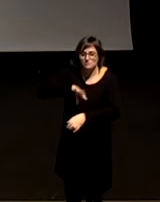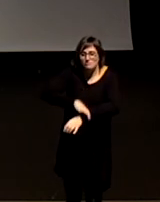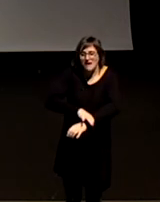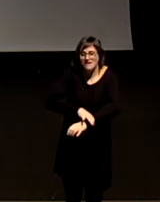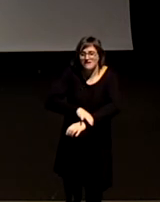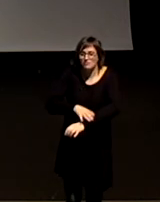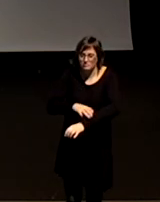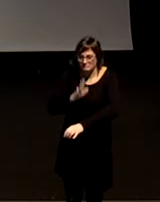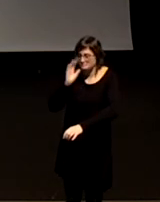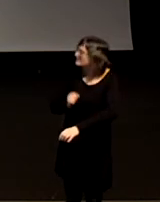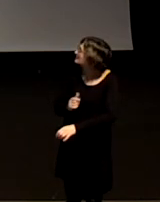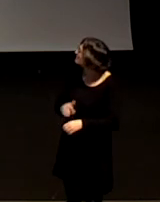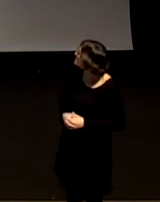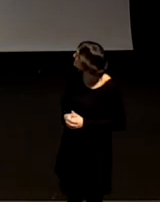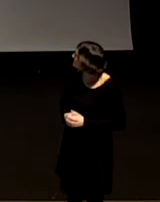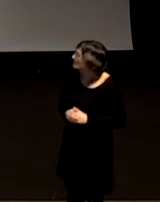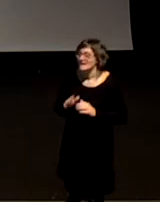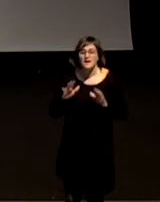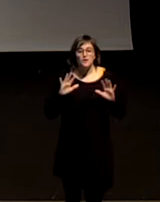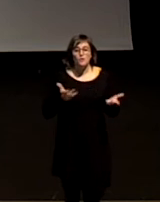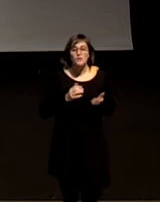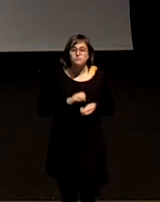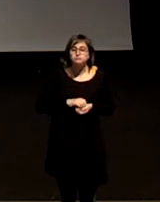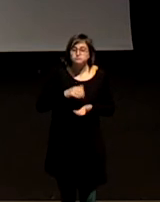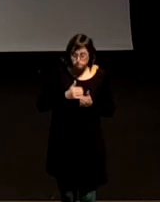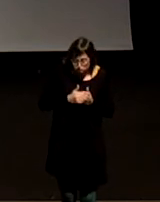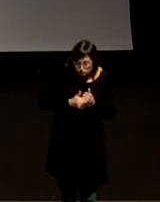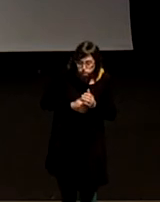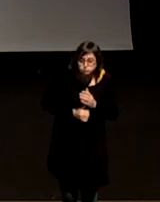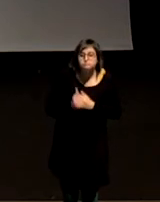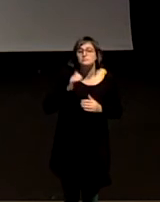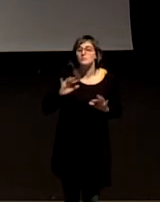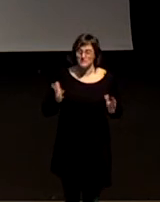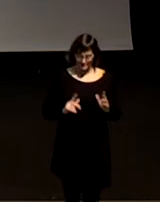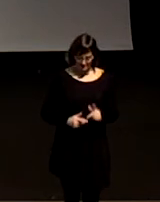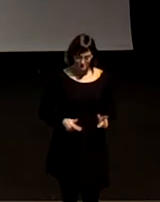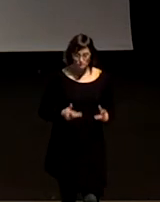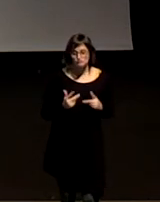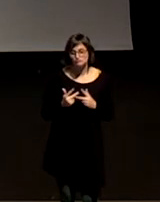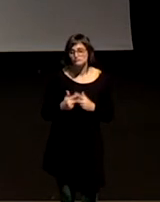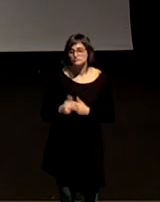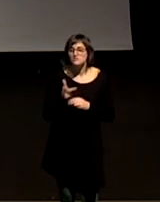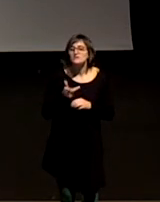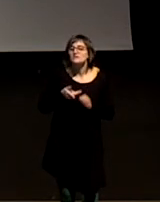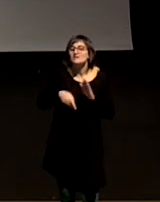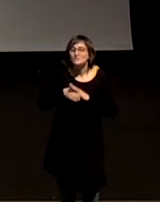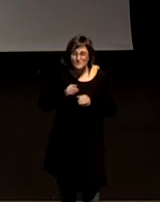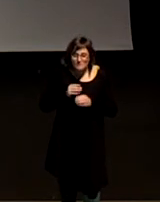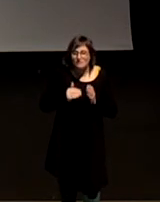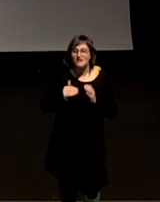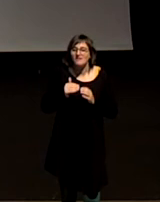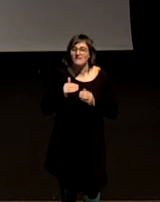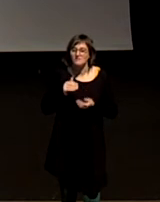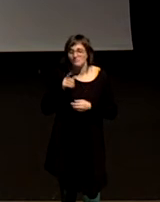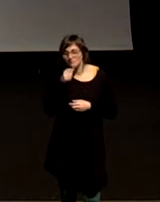alors comment se passent les mansi passion c'est que pendant toute la période où les jeunes sont nourris par les adultes